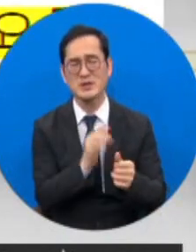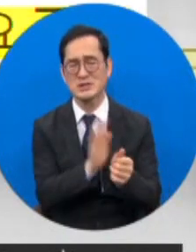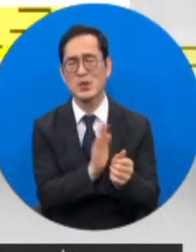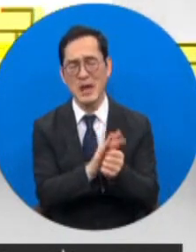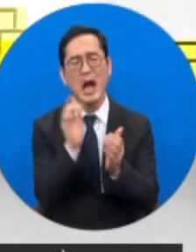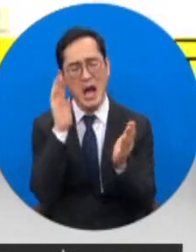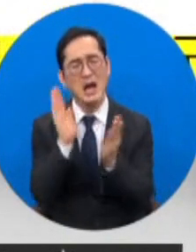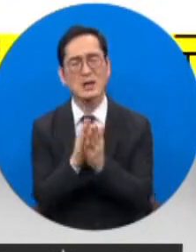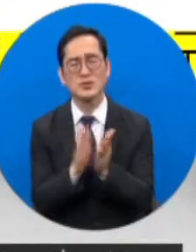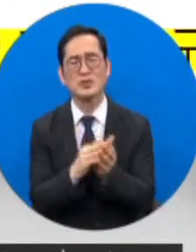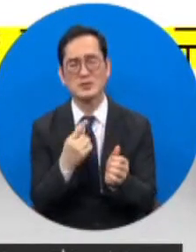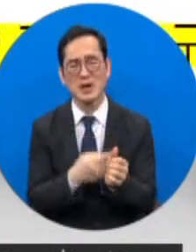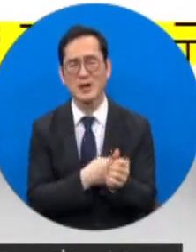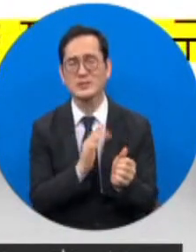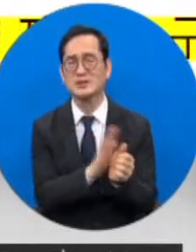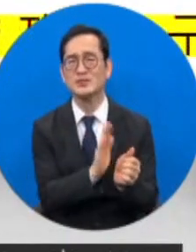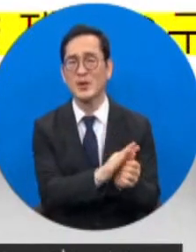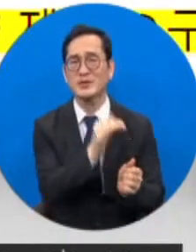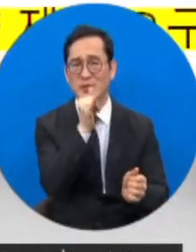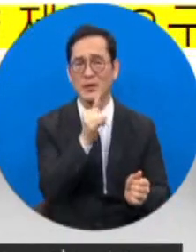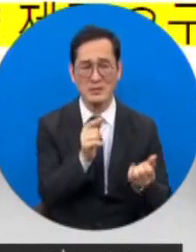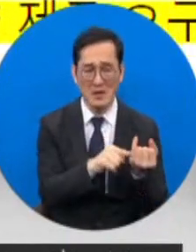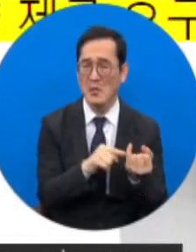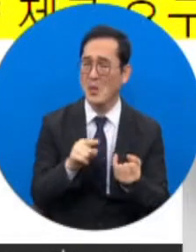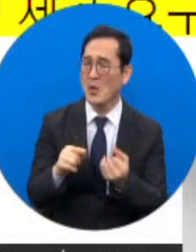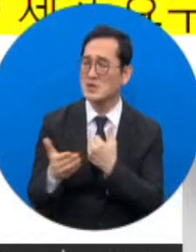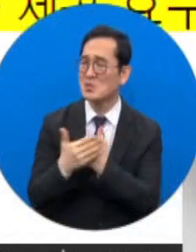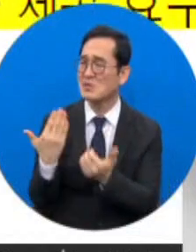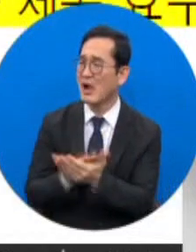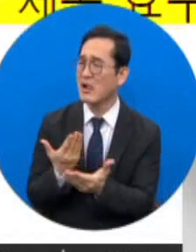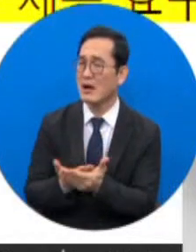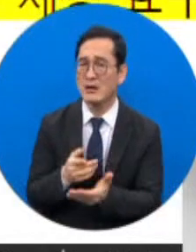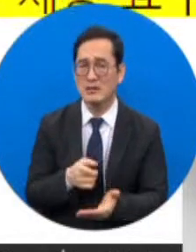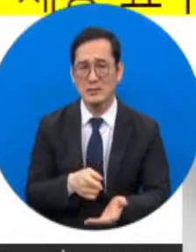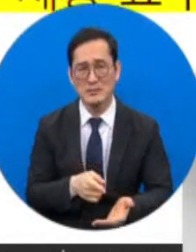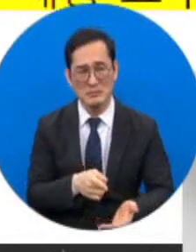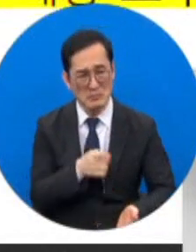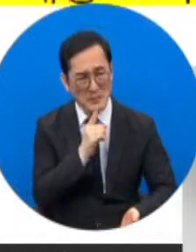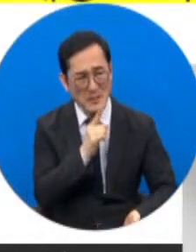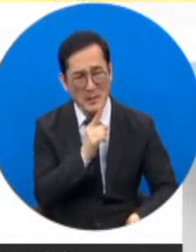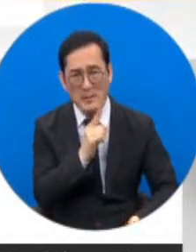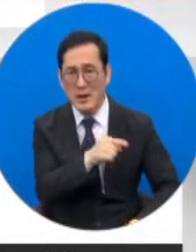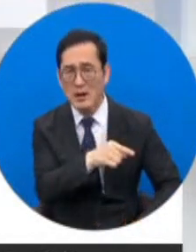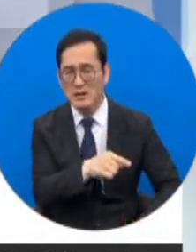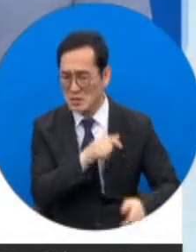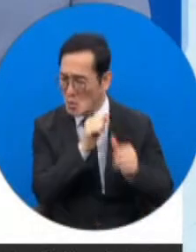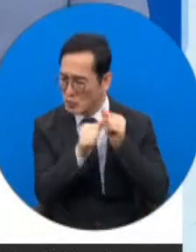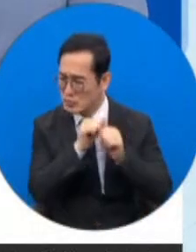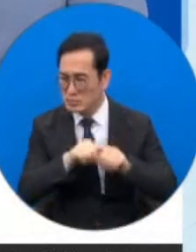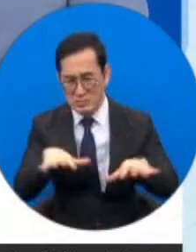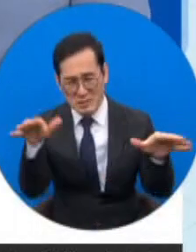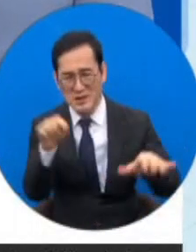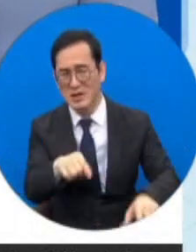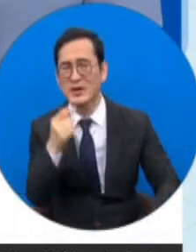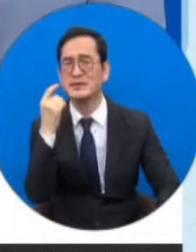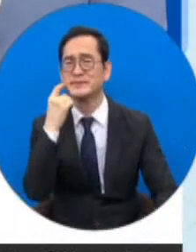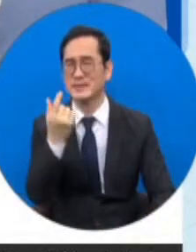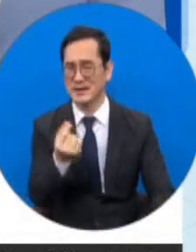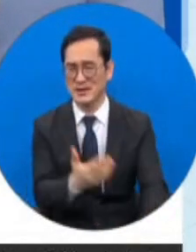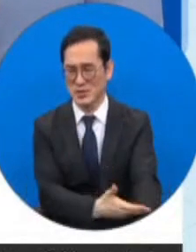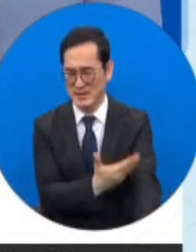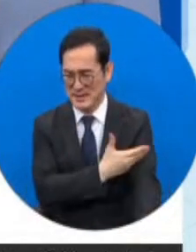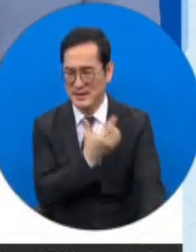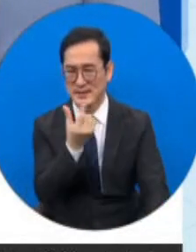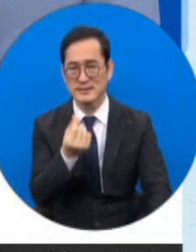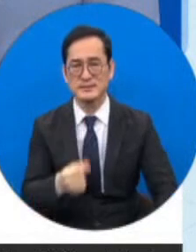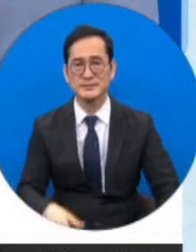갑자기 어 이 pd 의 원장이 그런걸 요구했다는 것 자체가 저는 너무 근거 없이 좀 뭔가 만들어 내는게 아닌가 라는 생각이 들고요 4 우리